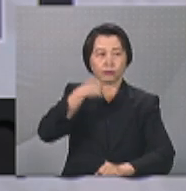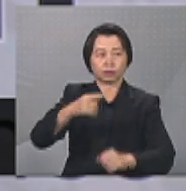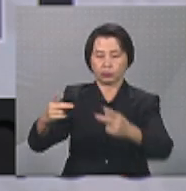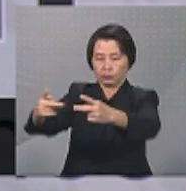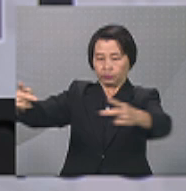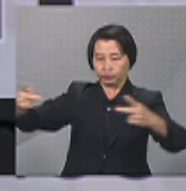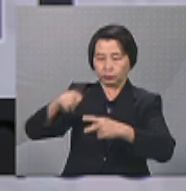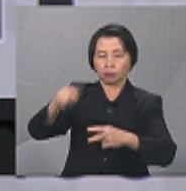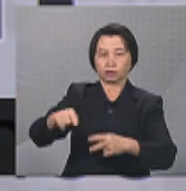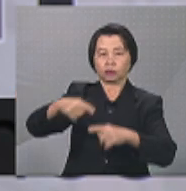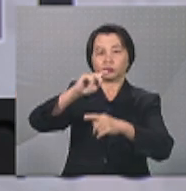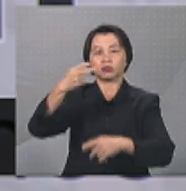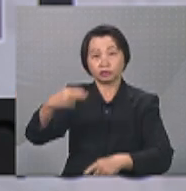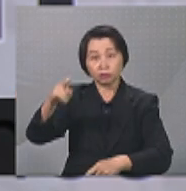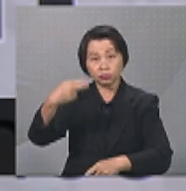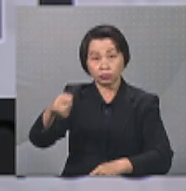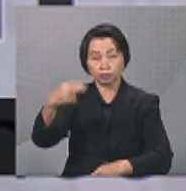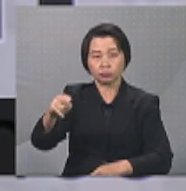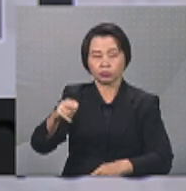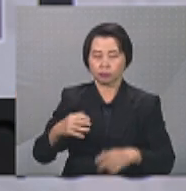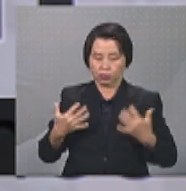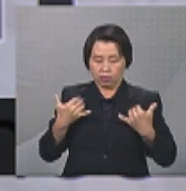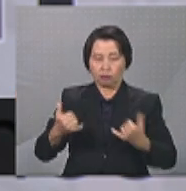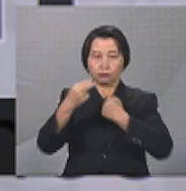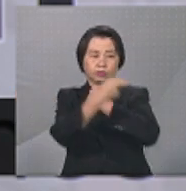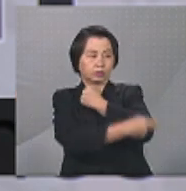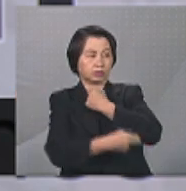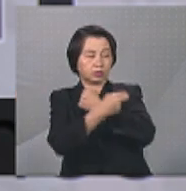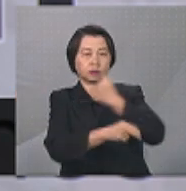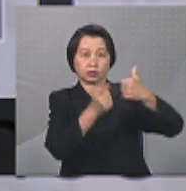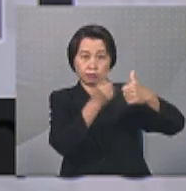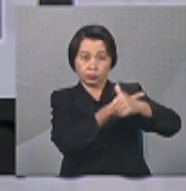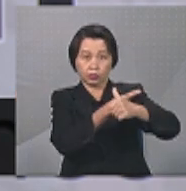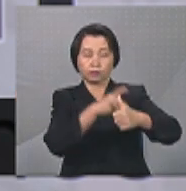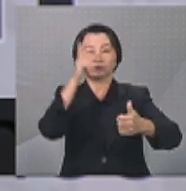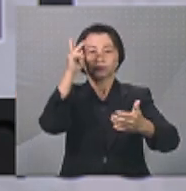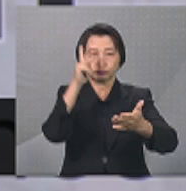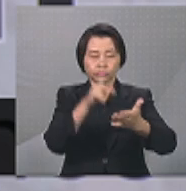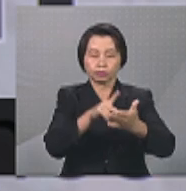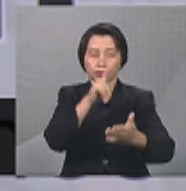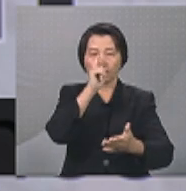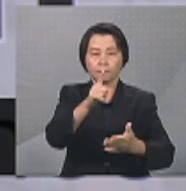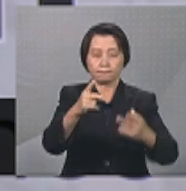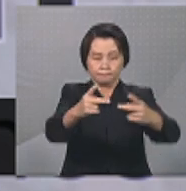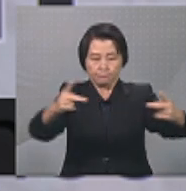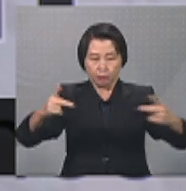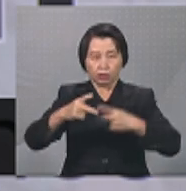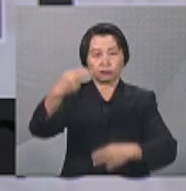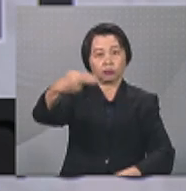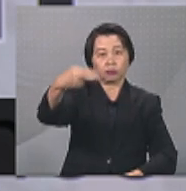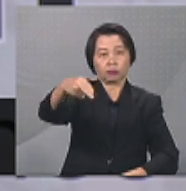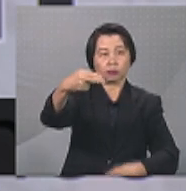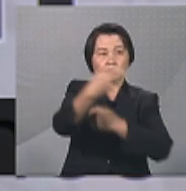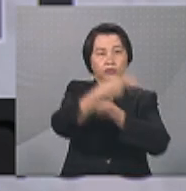kawasan tu ialah kawasan hijau. Jadi sekarang ni negeri yang yang pertama yang dikenal pasti sebagai kawasan hijau ialah